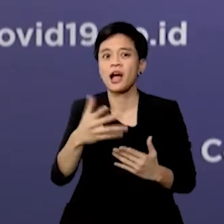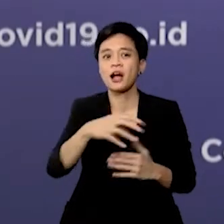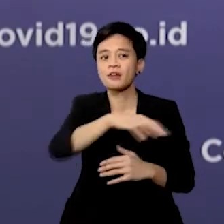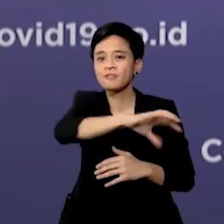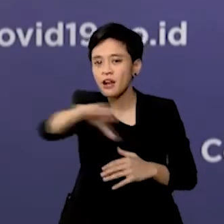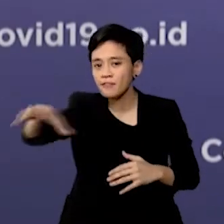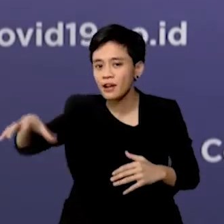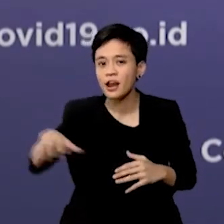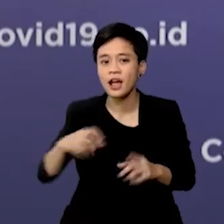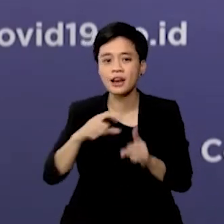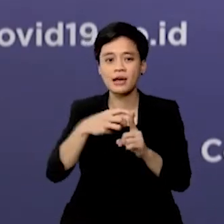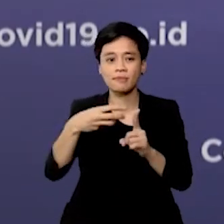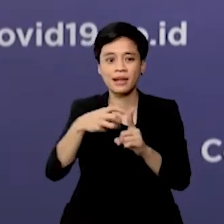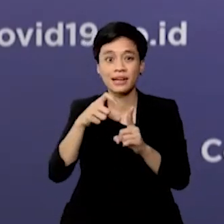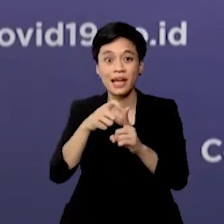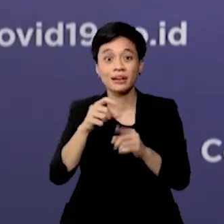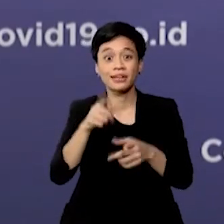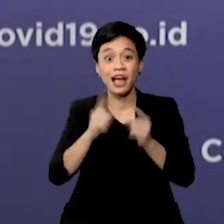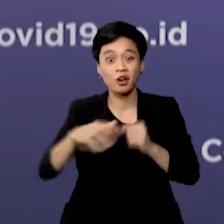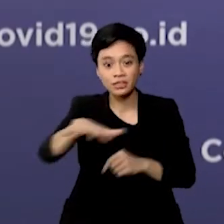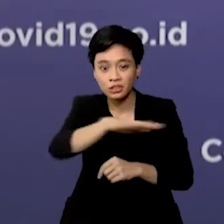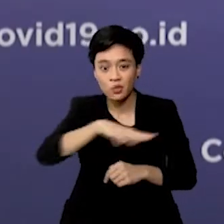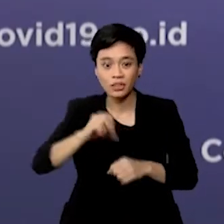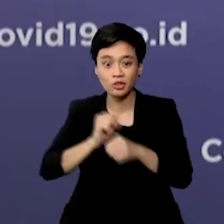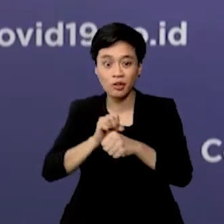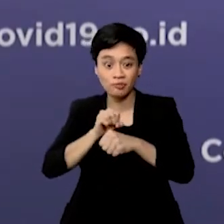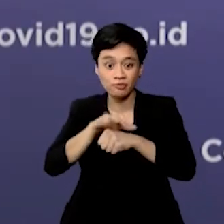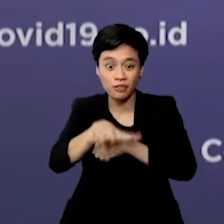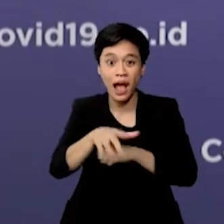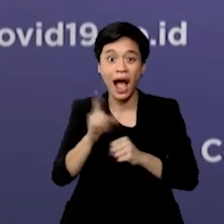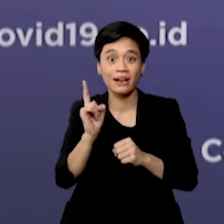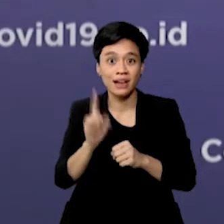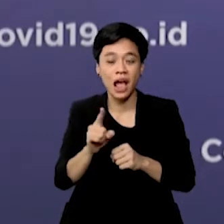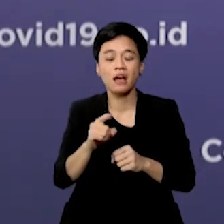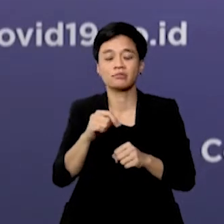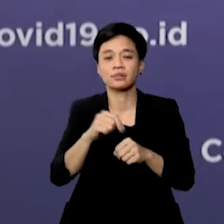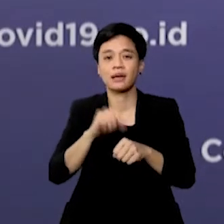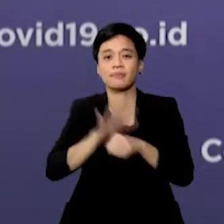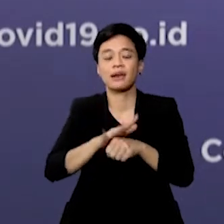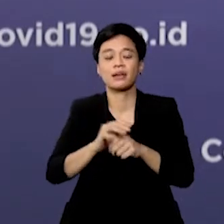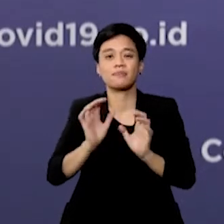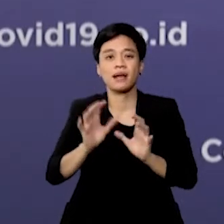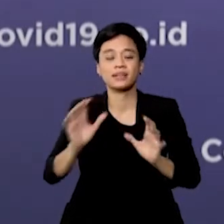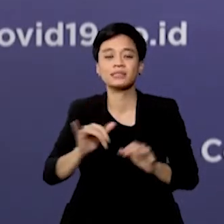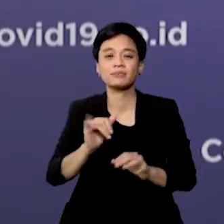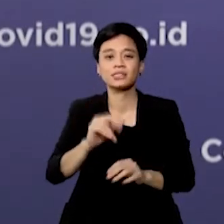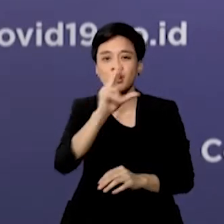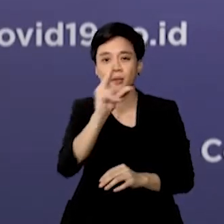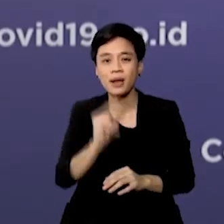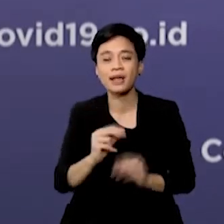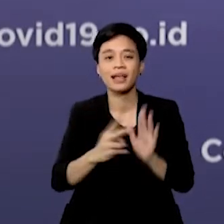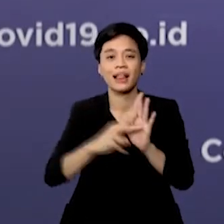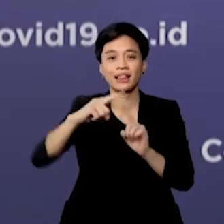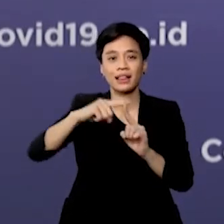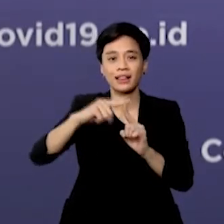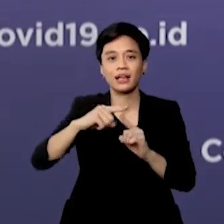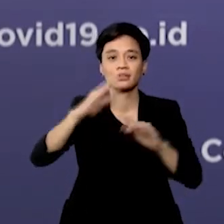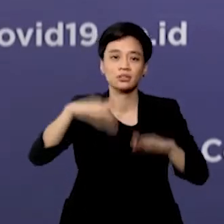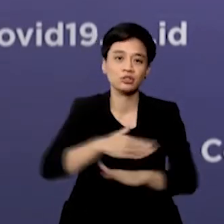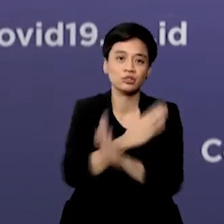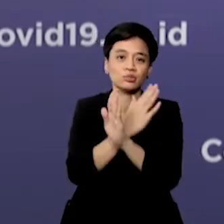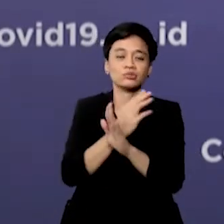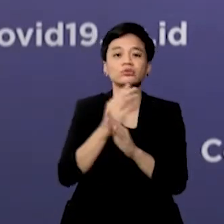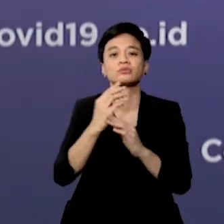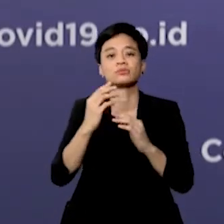dengan kasus COVID-19 yang tinggi, seperti Jawa Barat, Lampung, NTT, Jawa Timur, Jawa